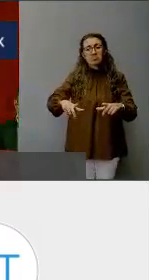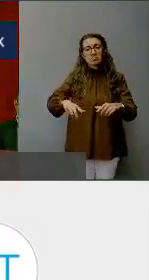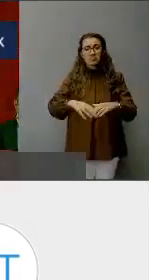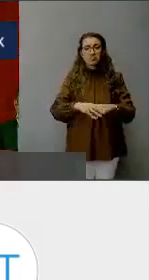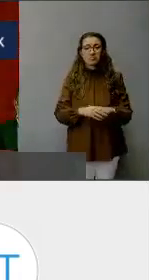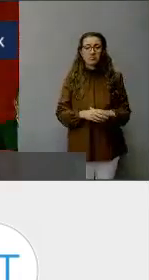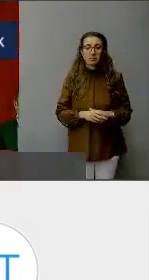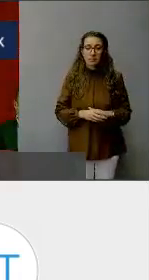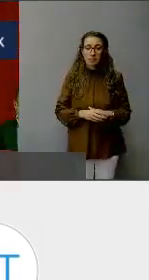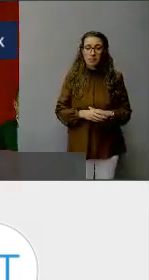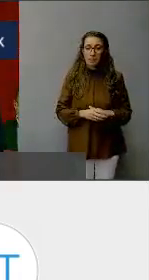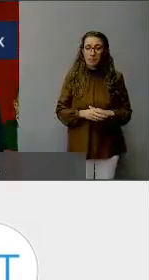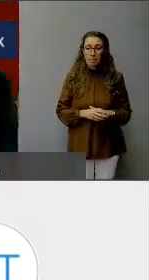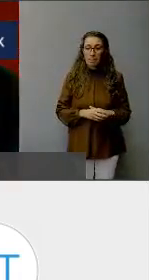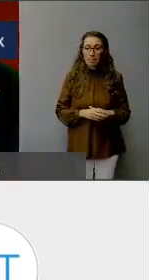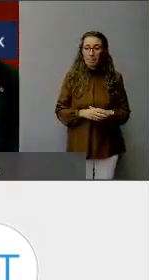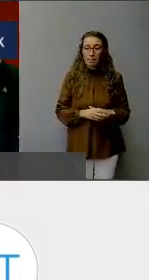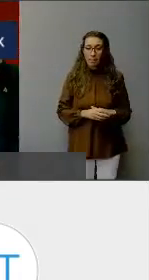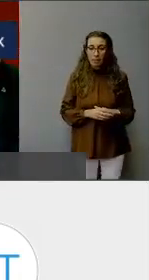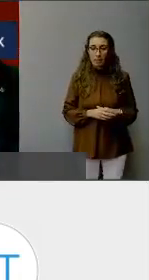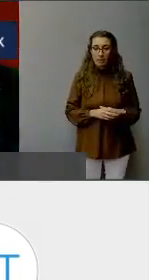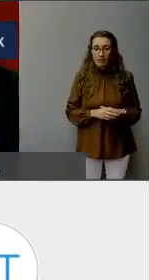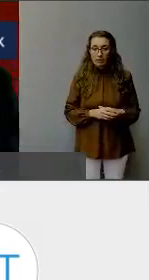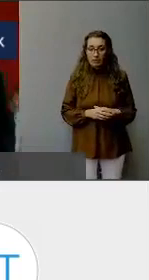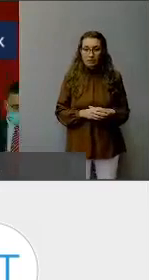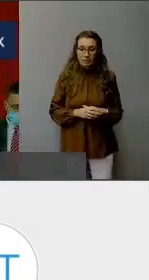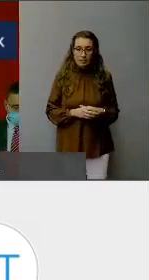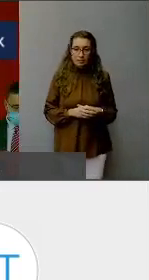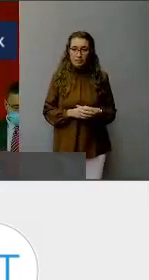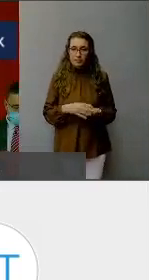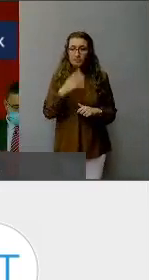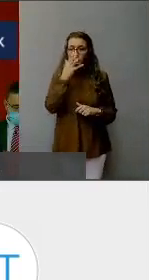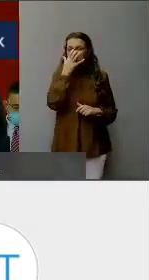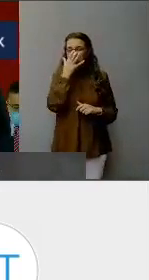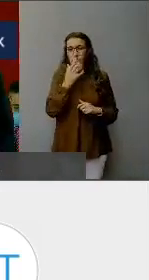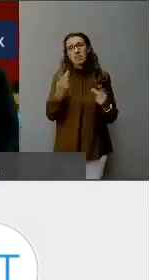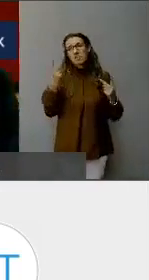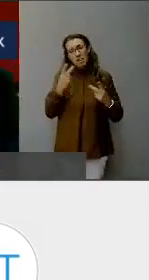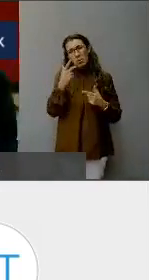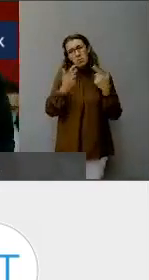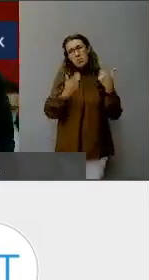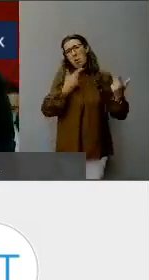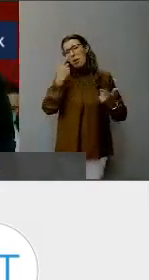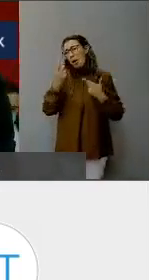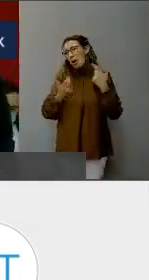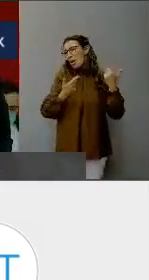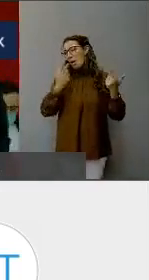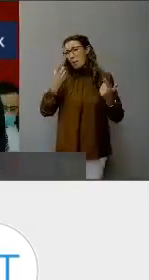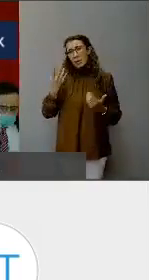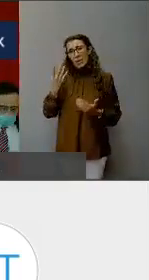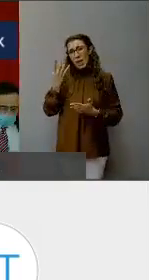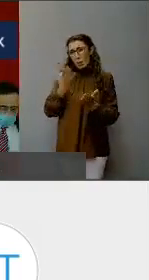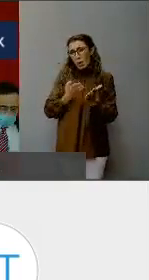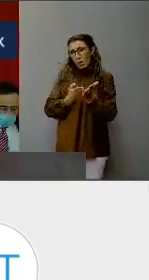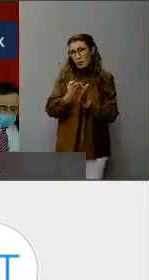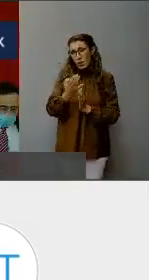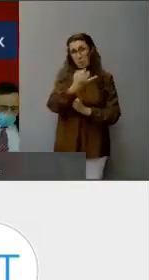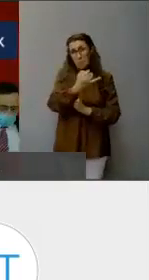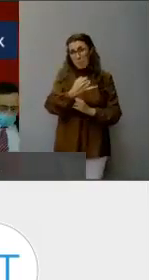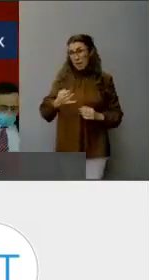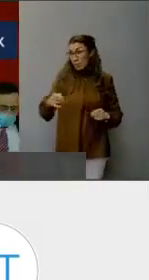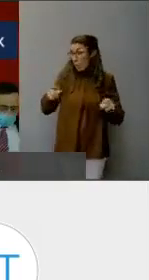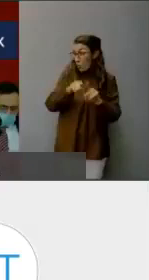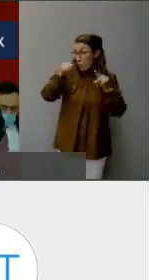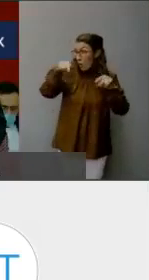allora direi che in polemiche strumentali ne abbiamo sentite in quattro anni e mezzo ma come oggi forse abbiamo